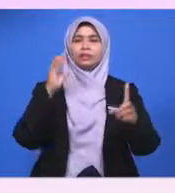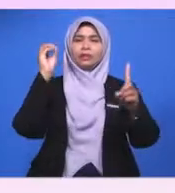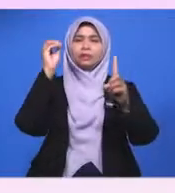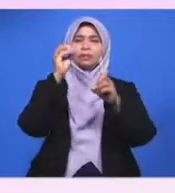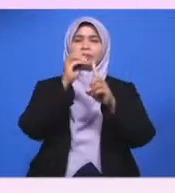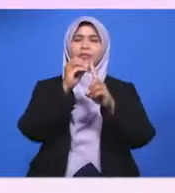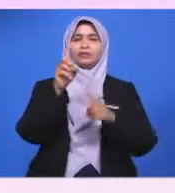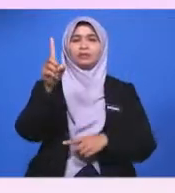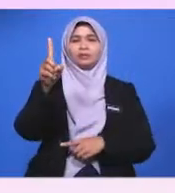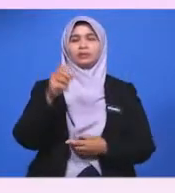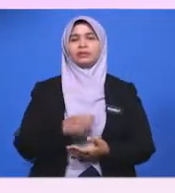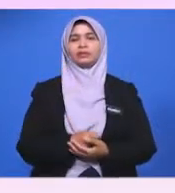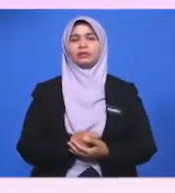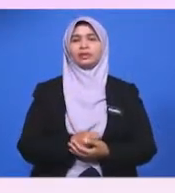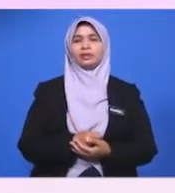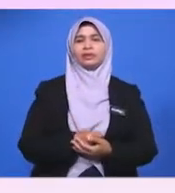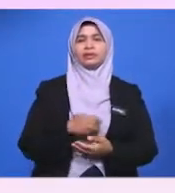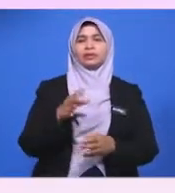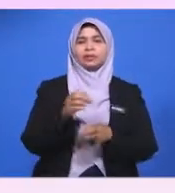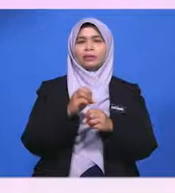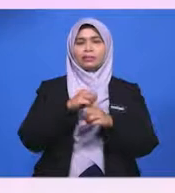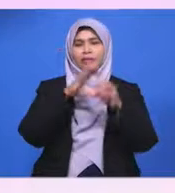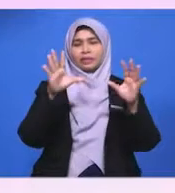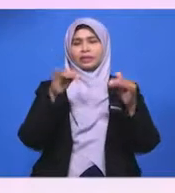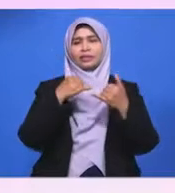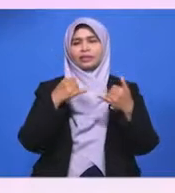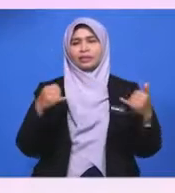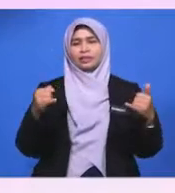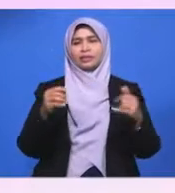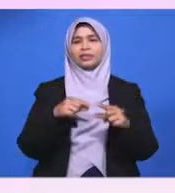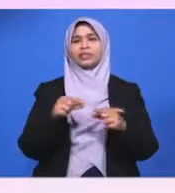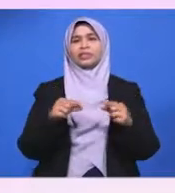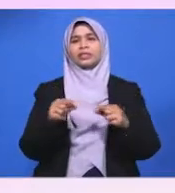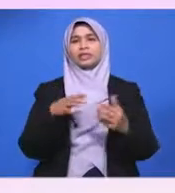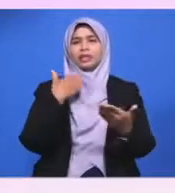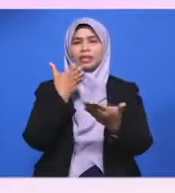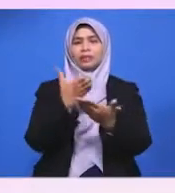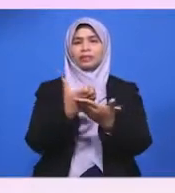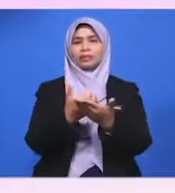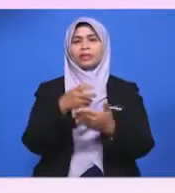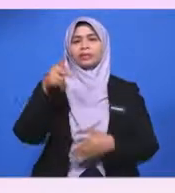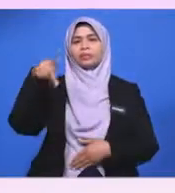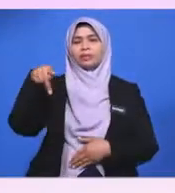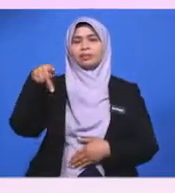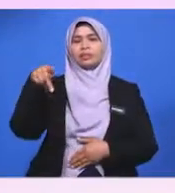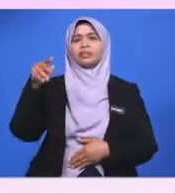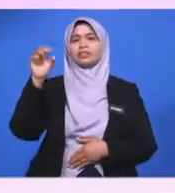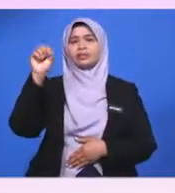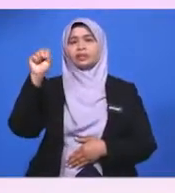Objektif pertama, murid dapat menjelaskan jenis kegiatan ekonomi